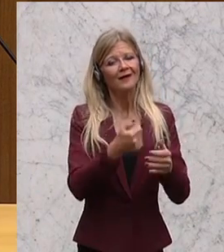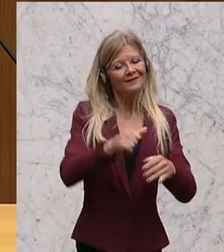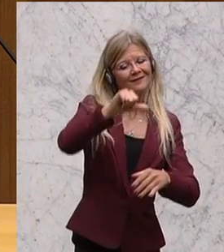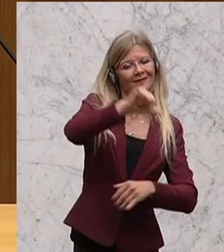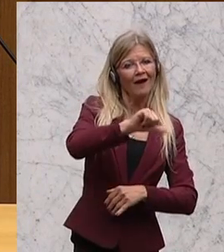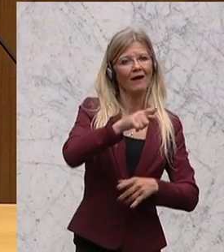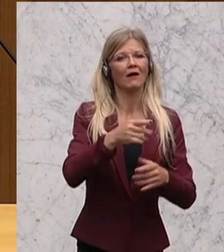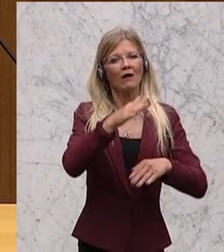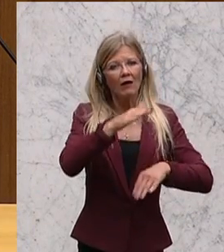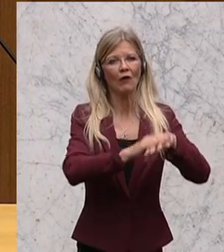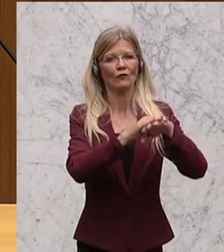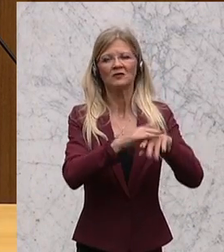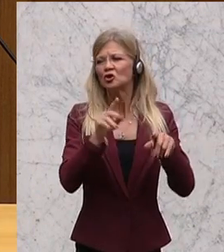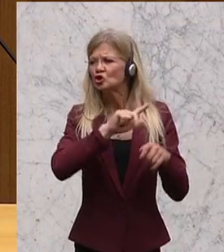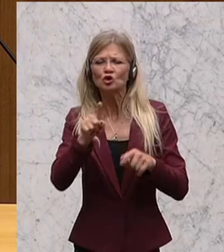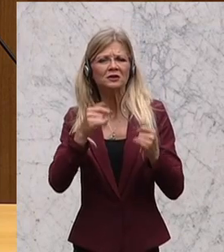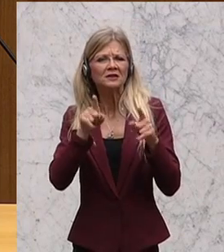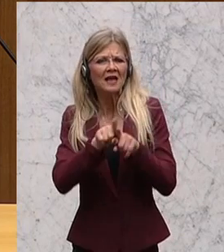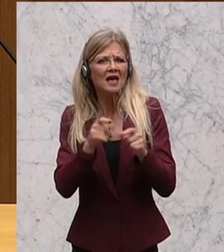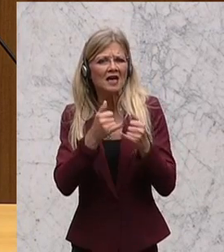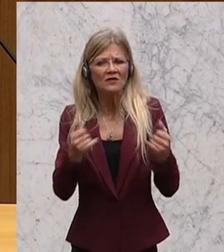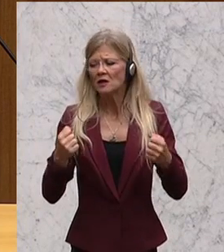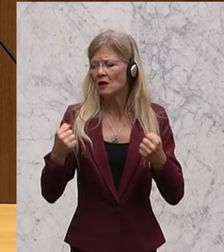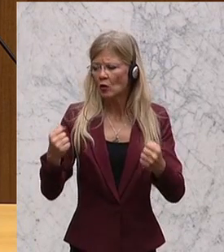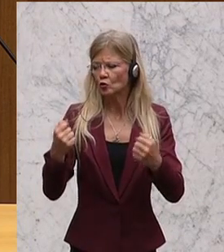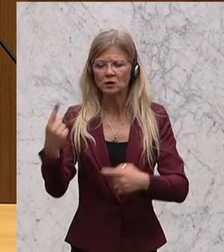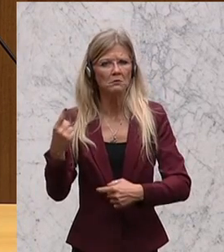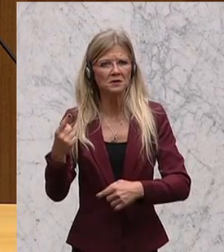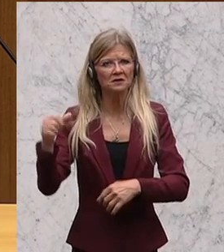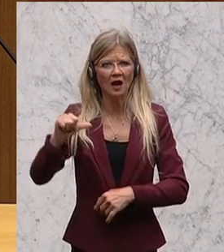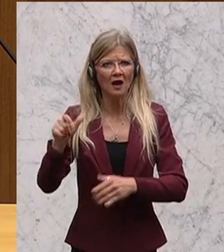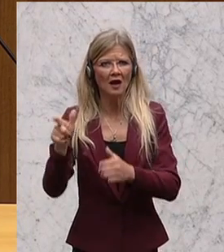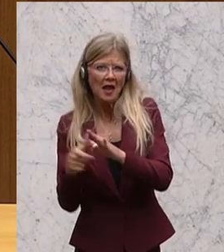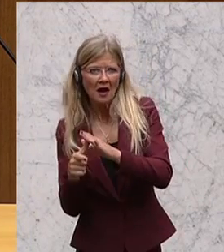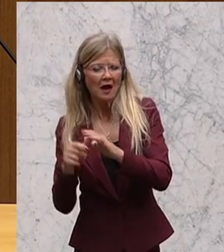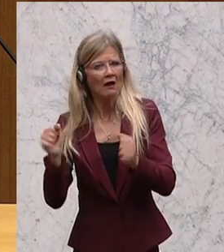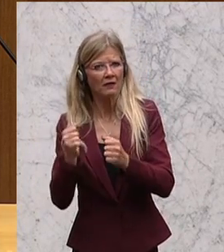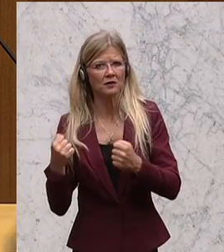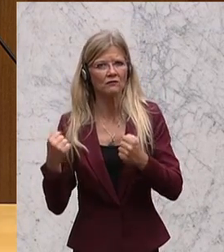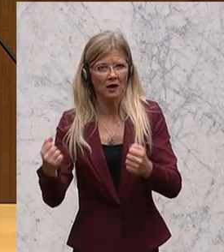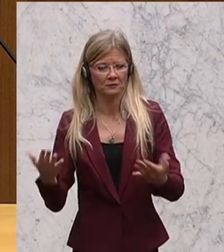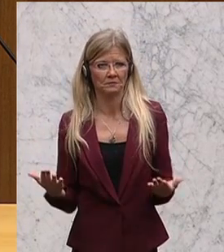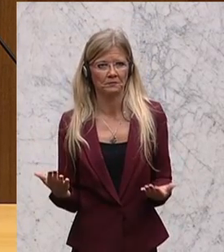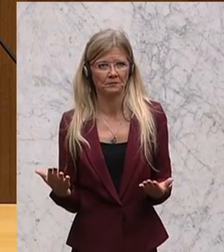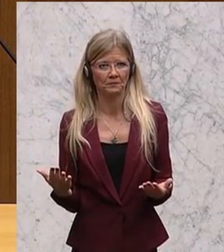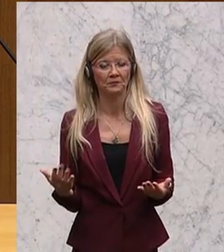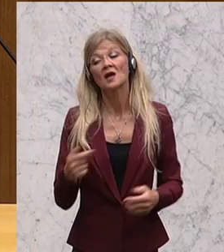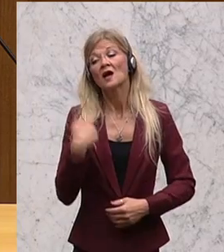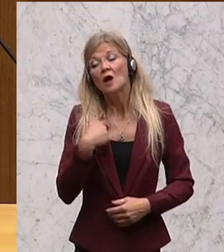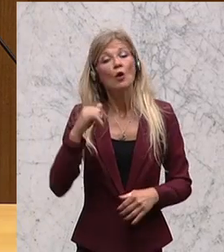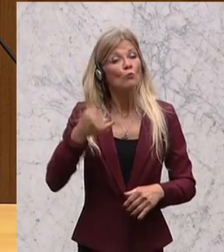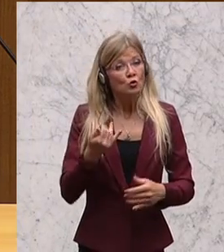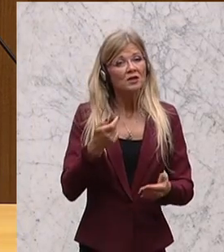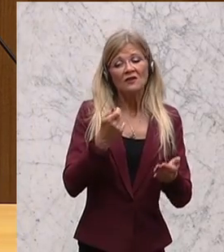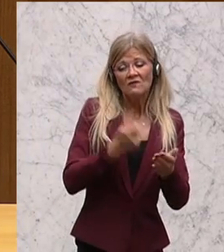Auto, das nicht betankt ist. Da wirst du nicht vom Fleck kommen. Wir müssen natürlich Ressourcen freimachen, finanzielle Ressourcen.